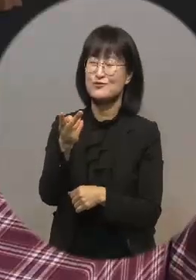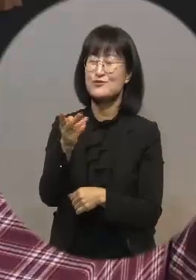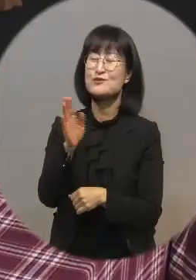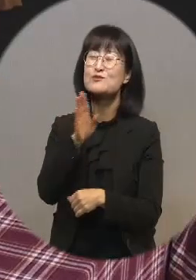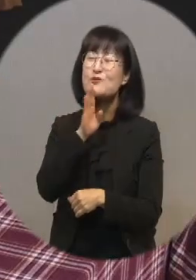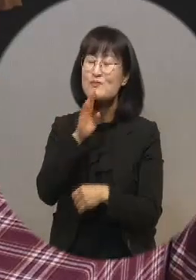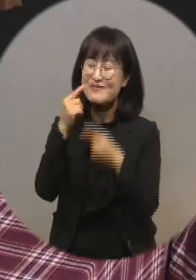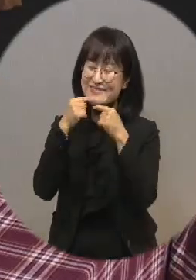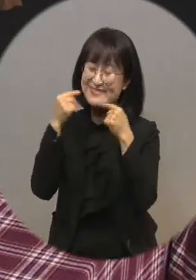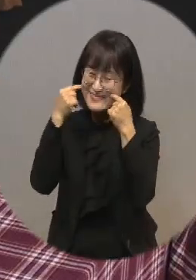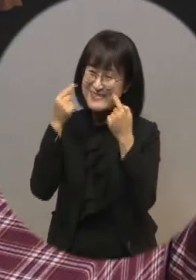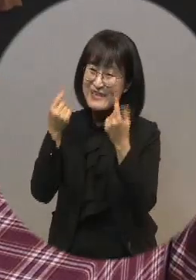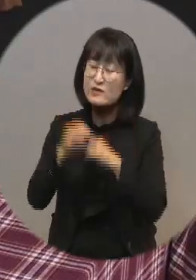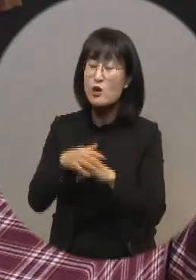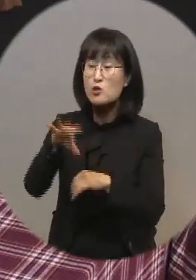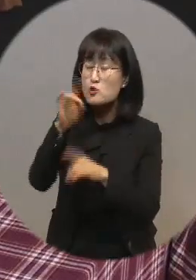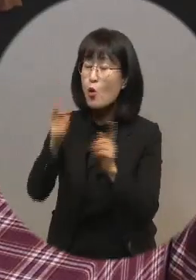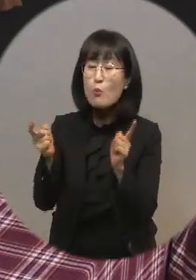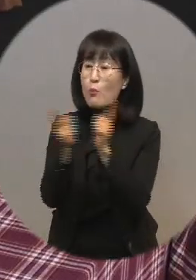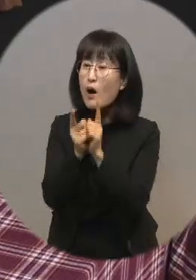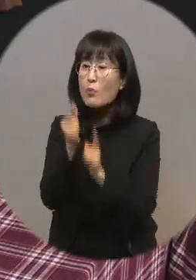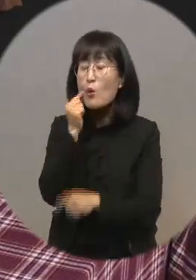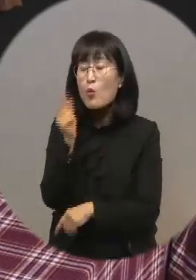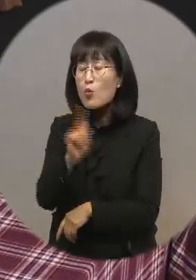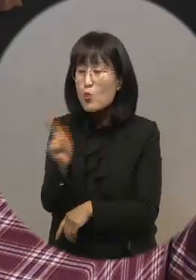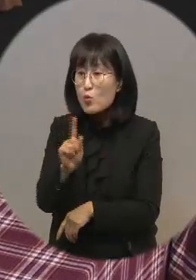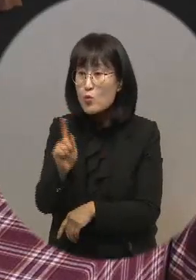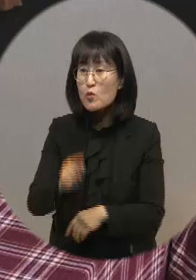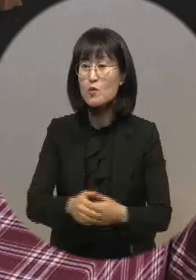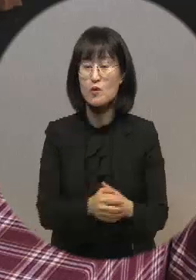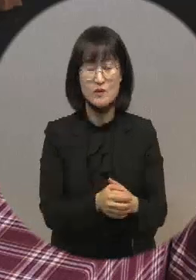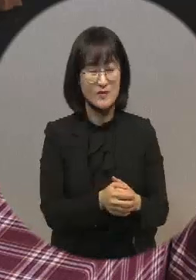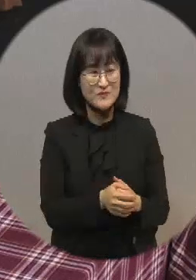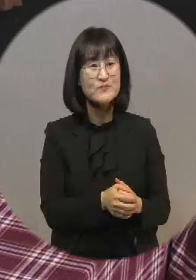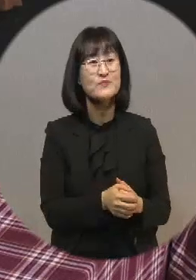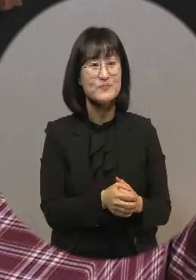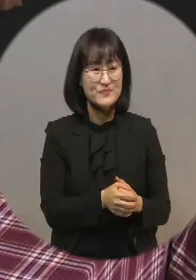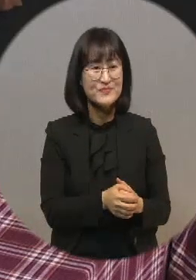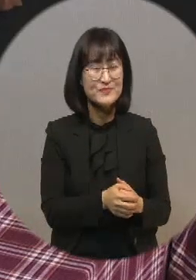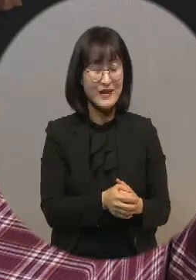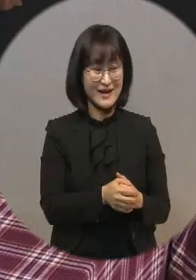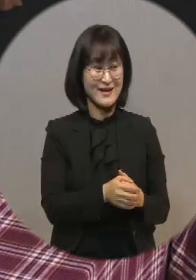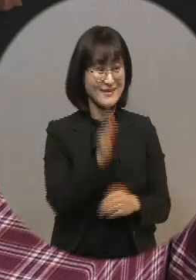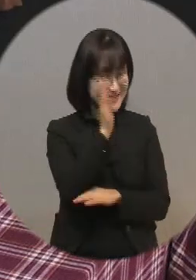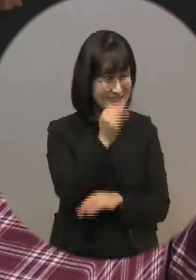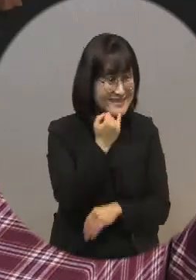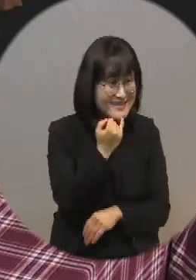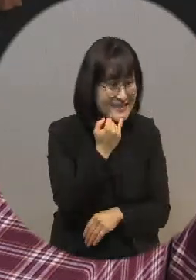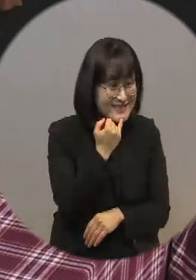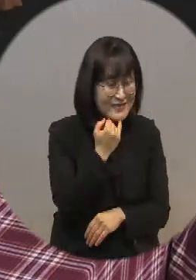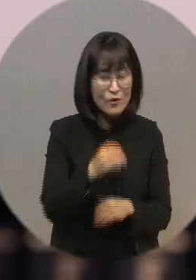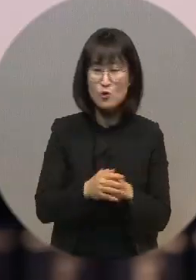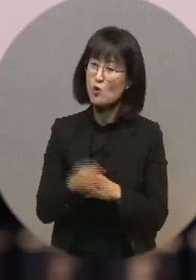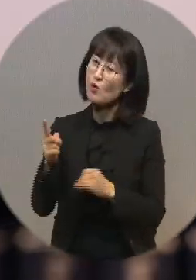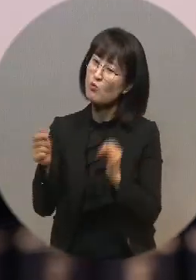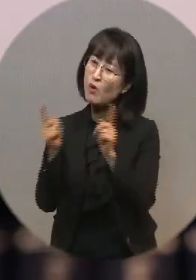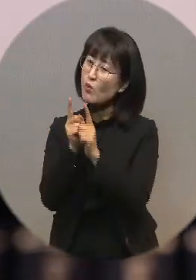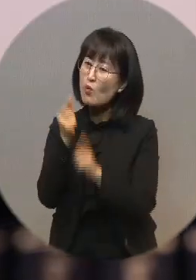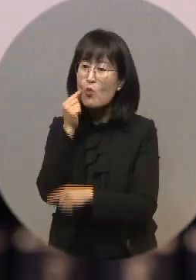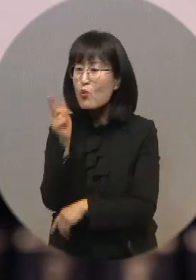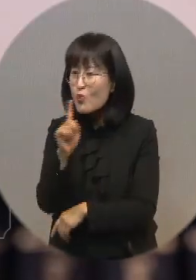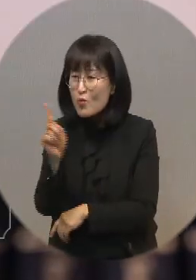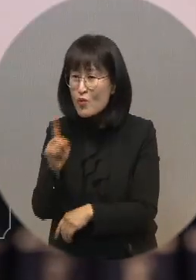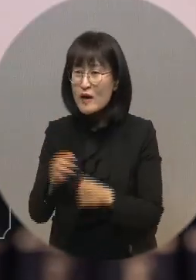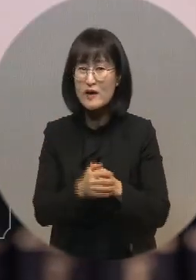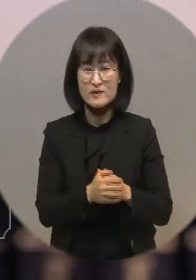두 분이 어떻게 만날 수 있었을까 네. 아, 얘기해도 돼요? 상상이 안 돼요. 아, 그러니까